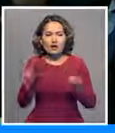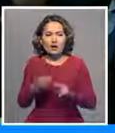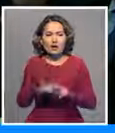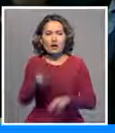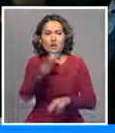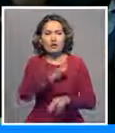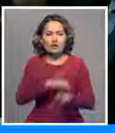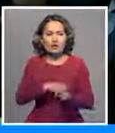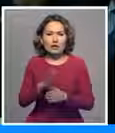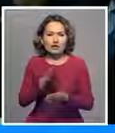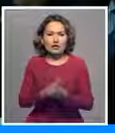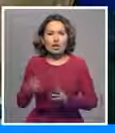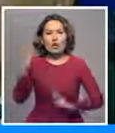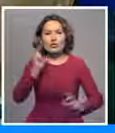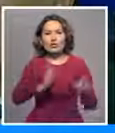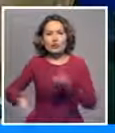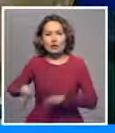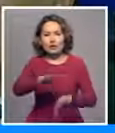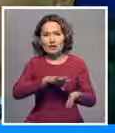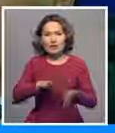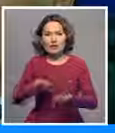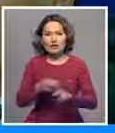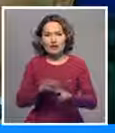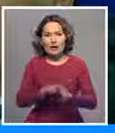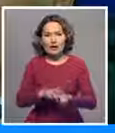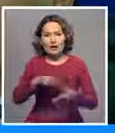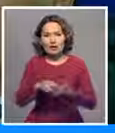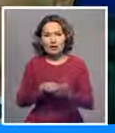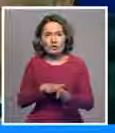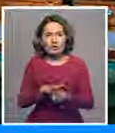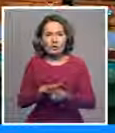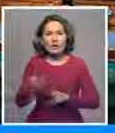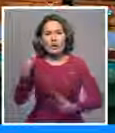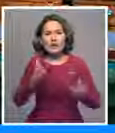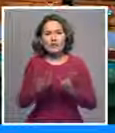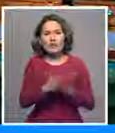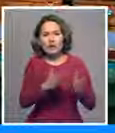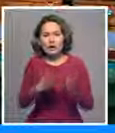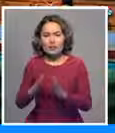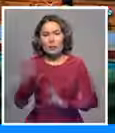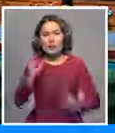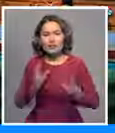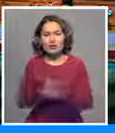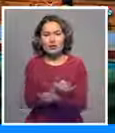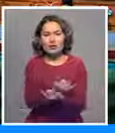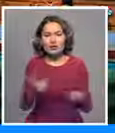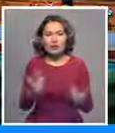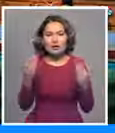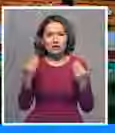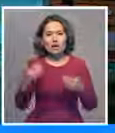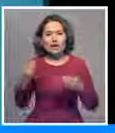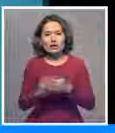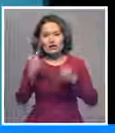бағытын жеңілдетпек. Бұл ретте ақылды университет жобасы бойынша ілкімді істер атқарылуда. Оқу ордасының кітапханасы мен студенттерге қызмет көрсету